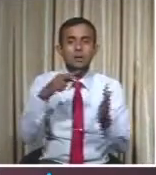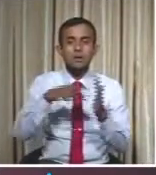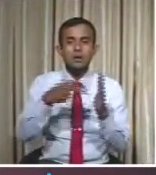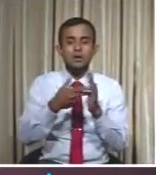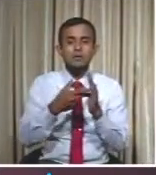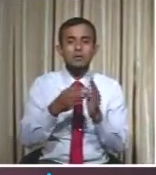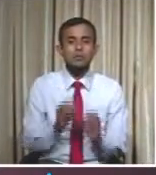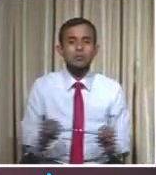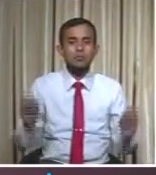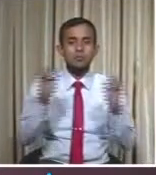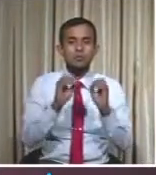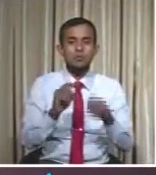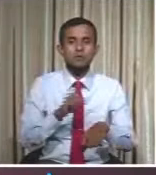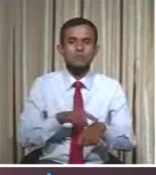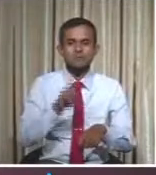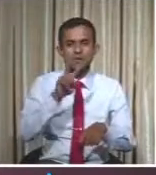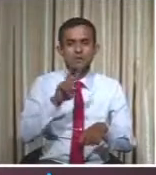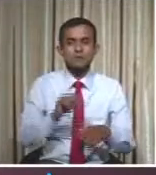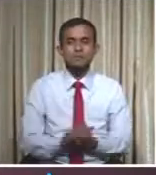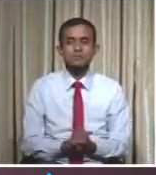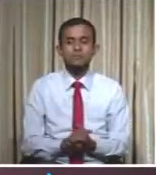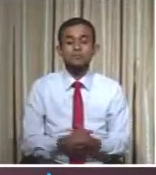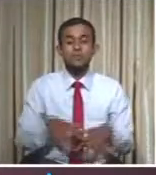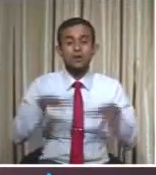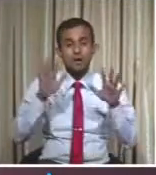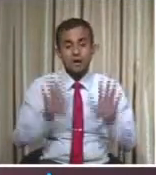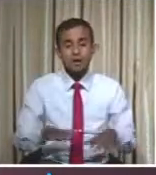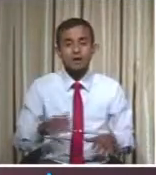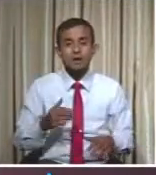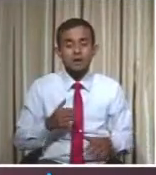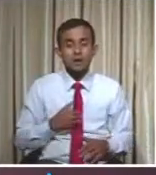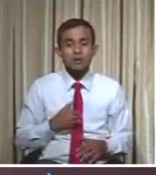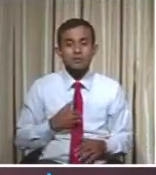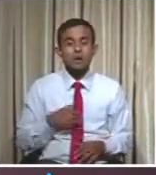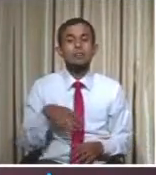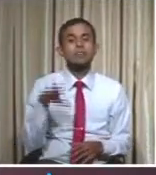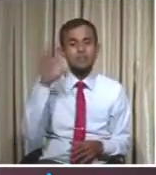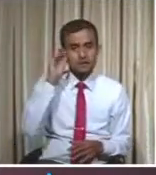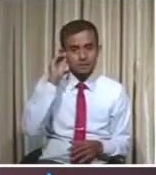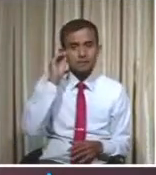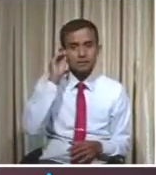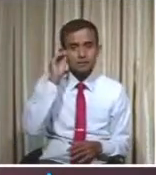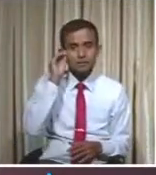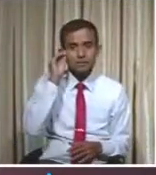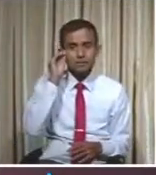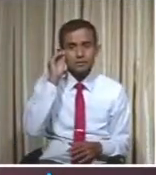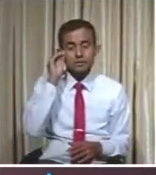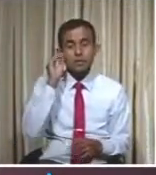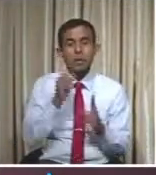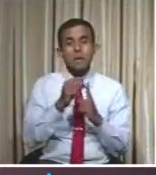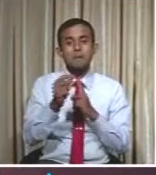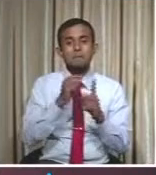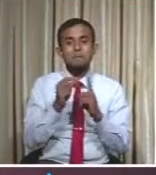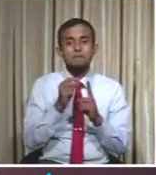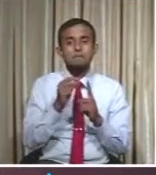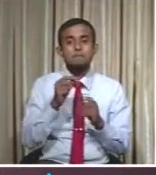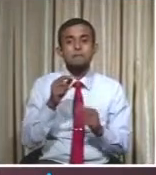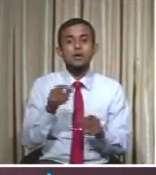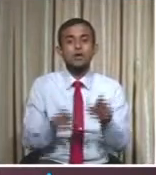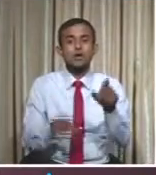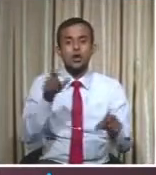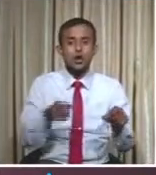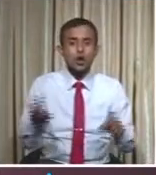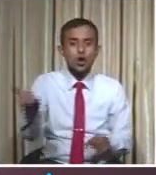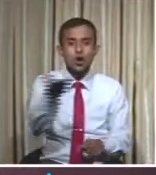honorable member you have 2 more minutes ඉතින් අන්තිමට අපිට තේරුම් ගන්න වෙන්නේ පාර්ලිමේන්තුවටත්